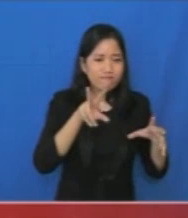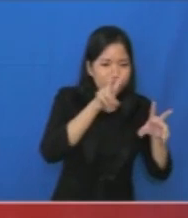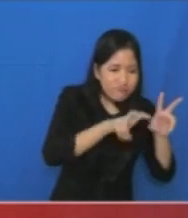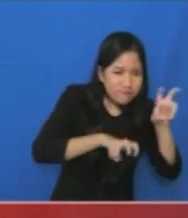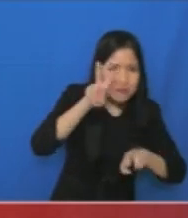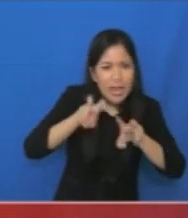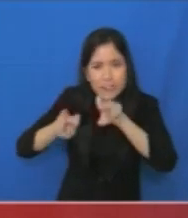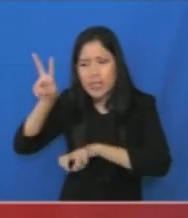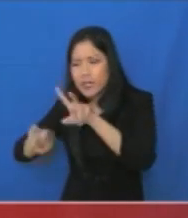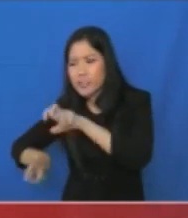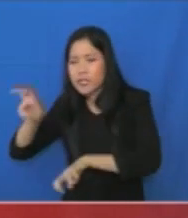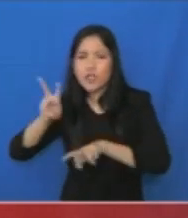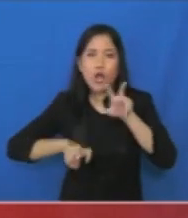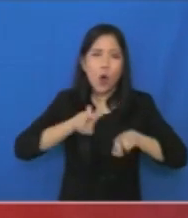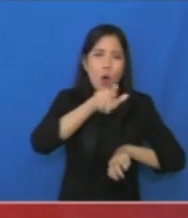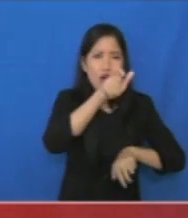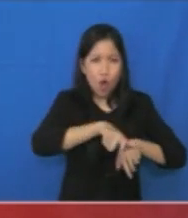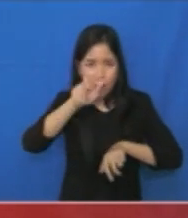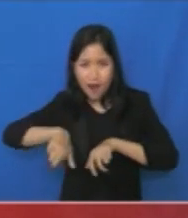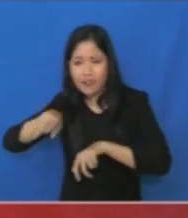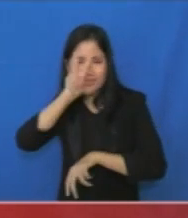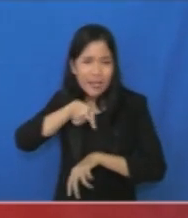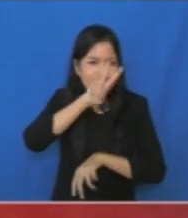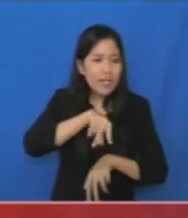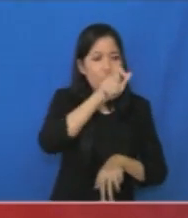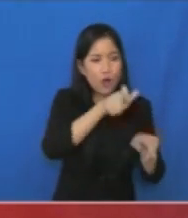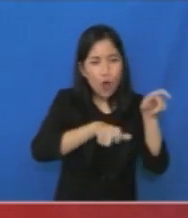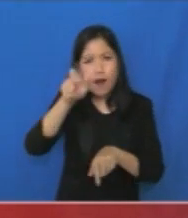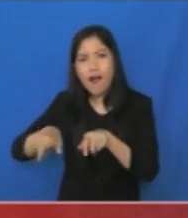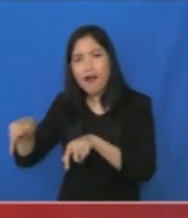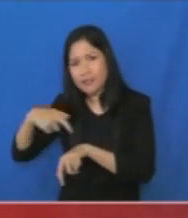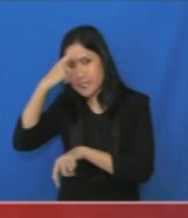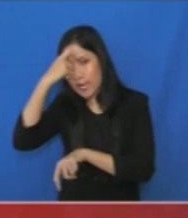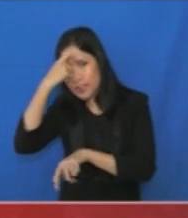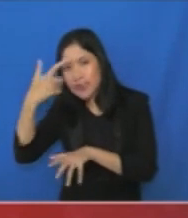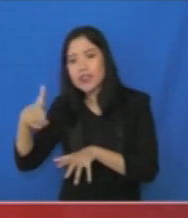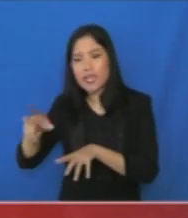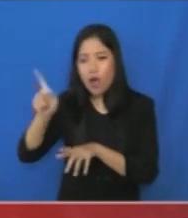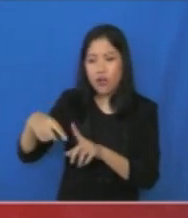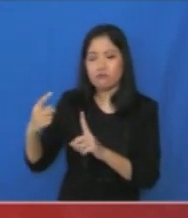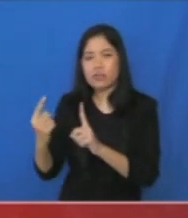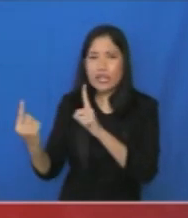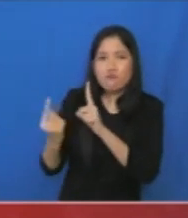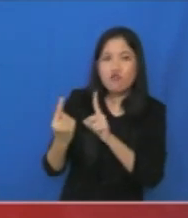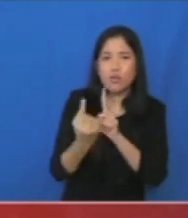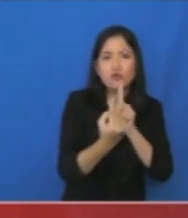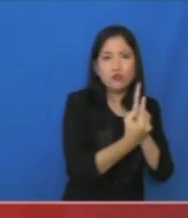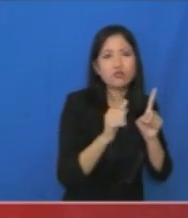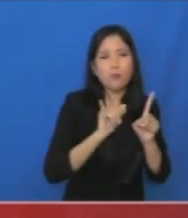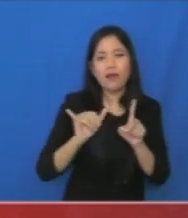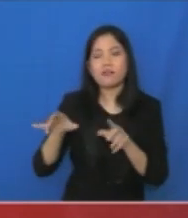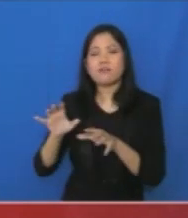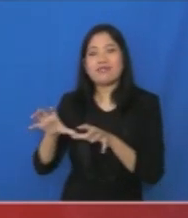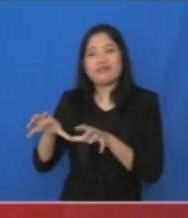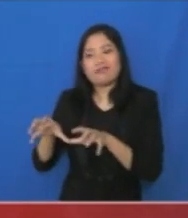Penjaringan kasus penelusuran kontak Hai pada tenaga